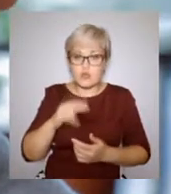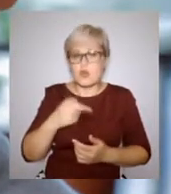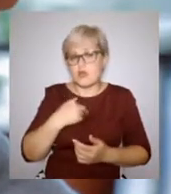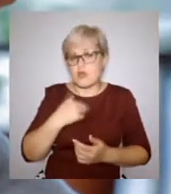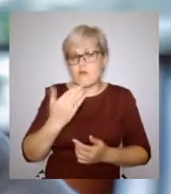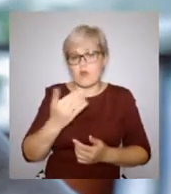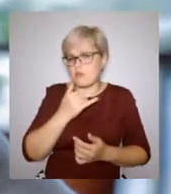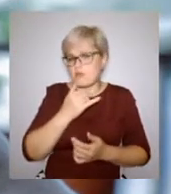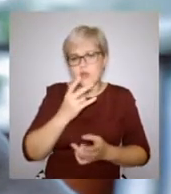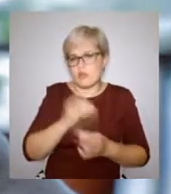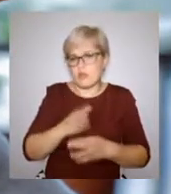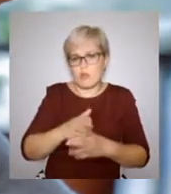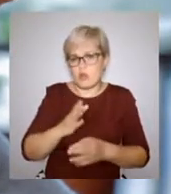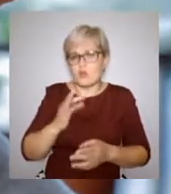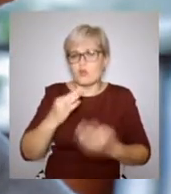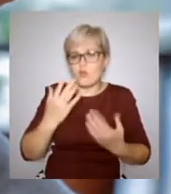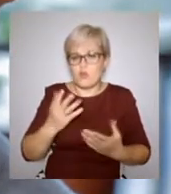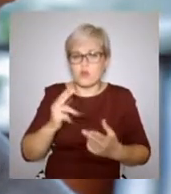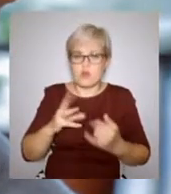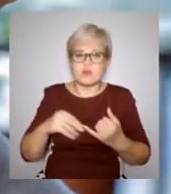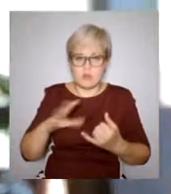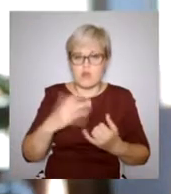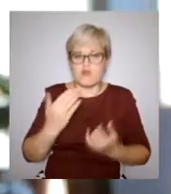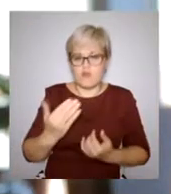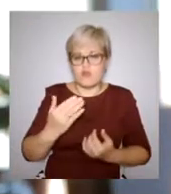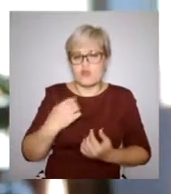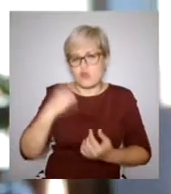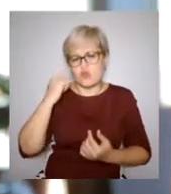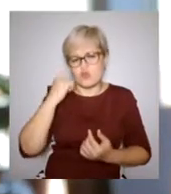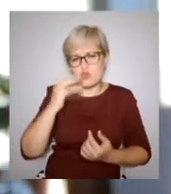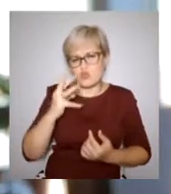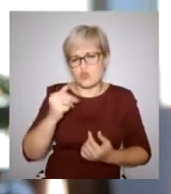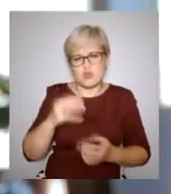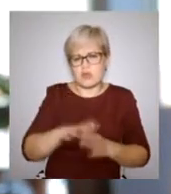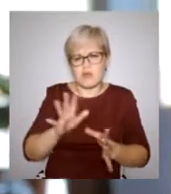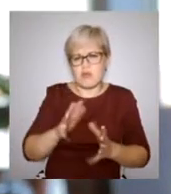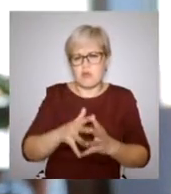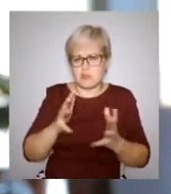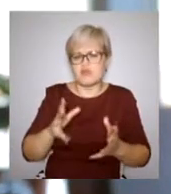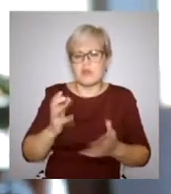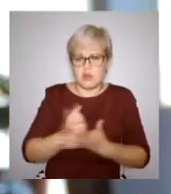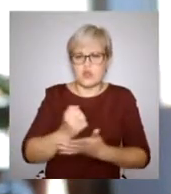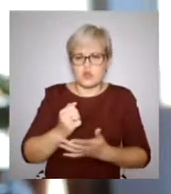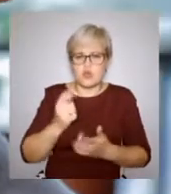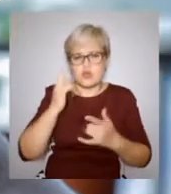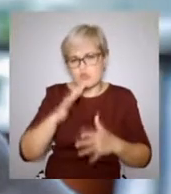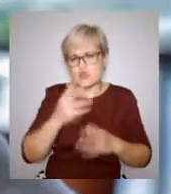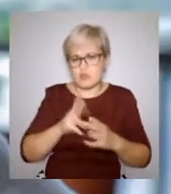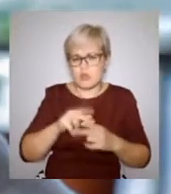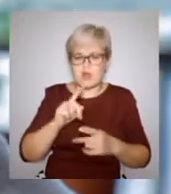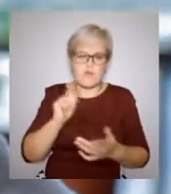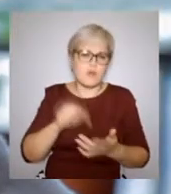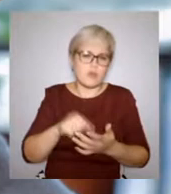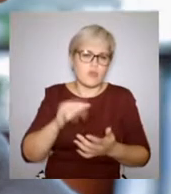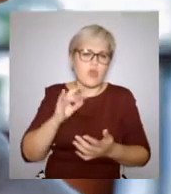но вот просто как земляк ваш ягоду ягуном сумма не такая большая найдем найдем решена